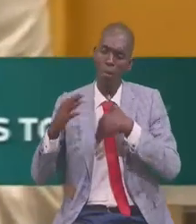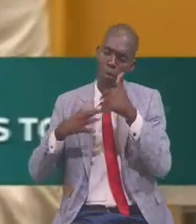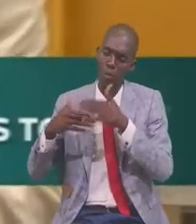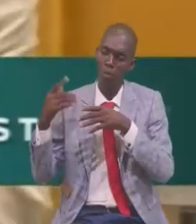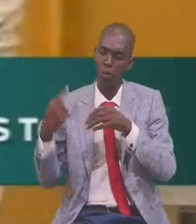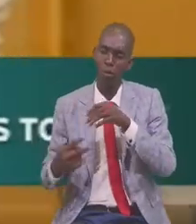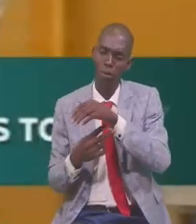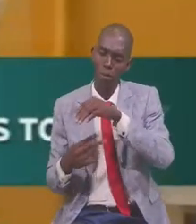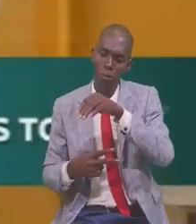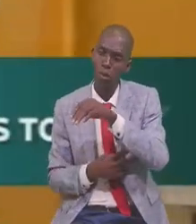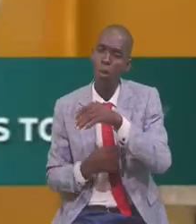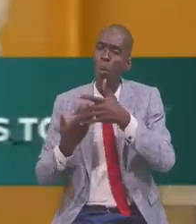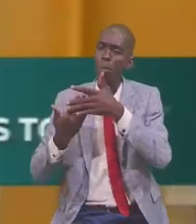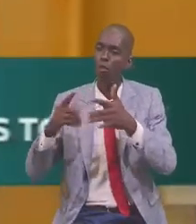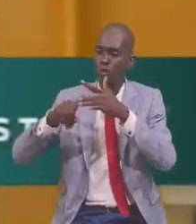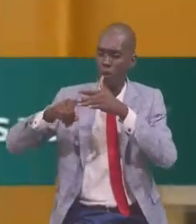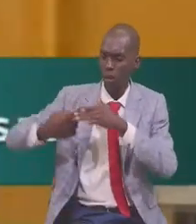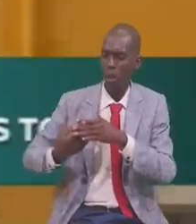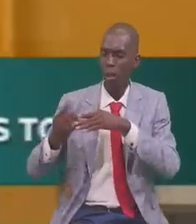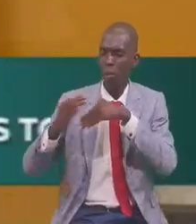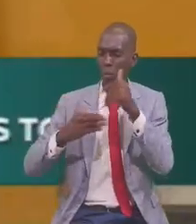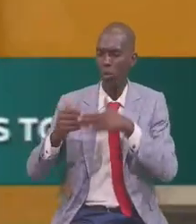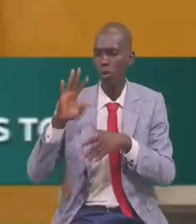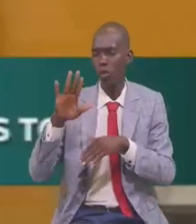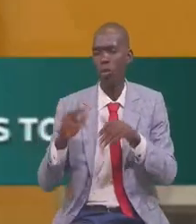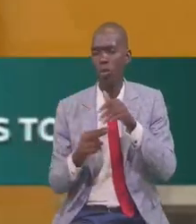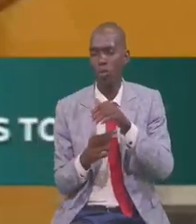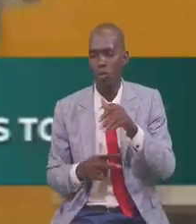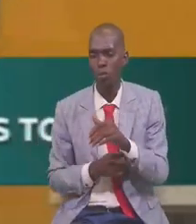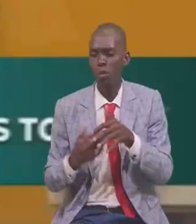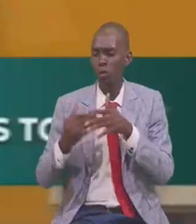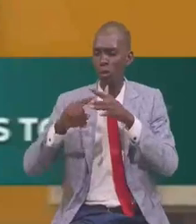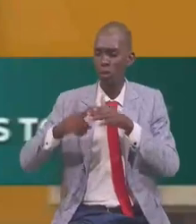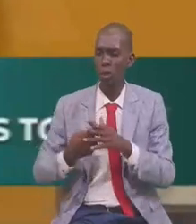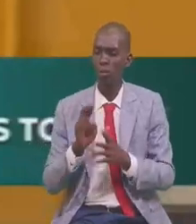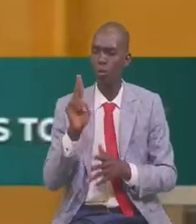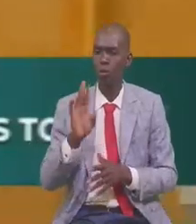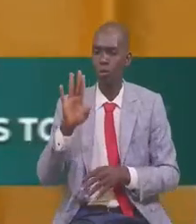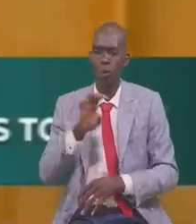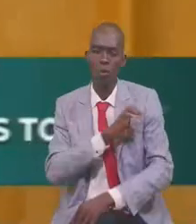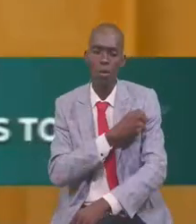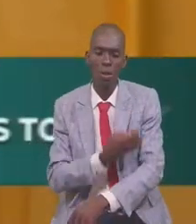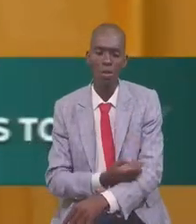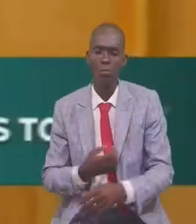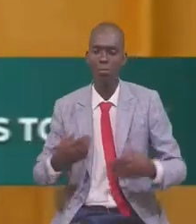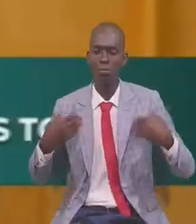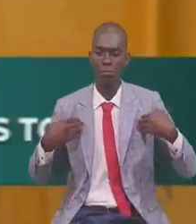passer du temps et des efforts et dépenser tout ce que vous avez à construire le pont,